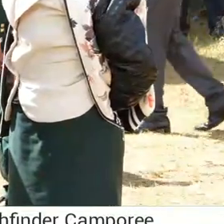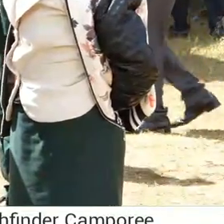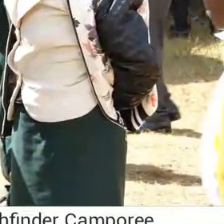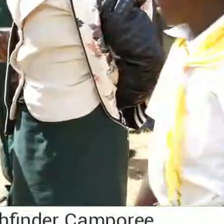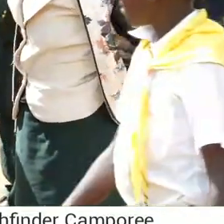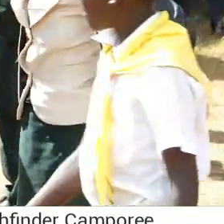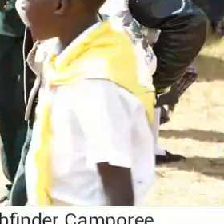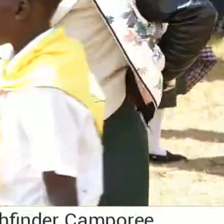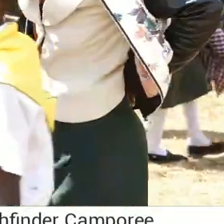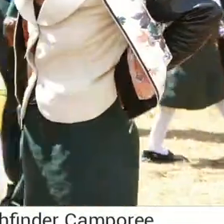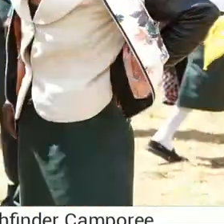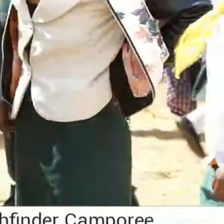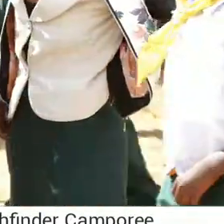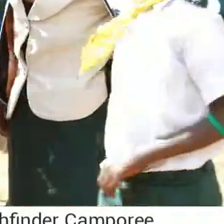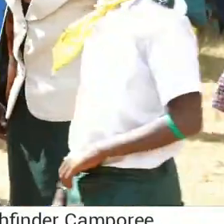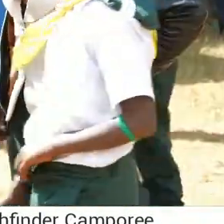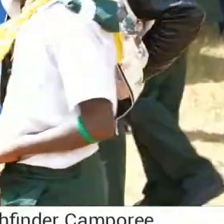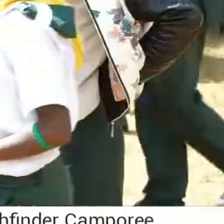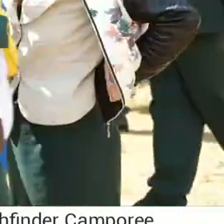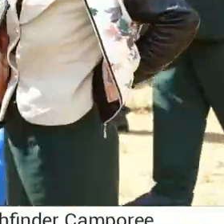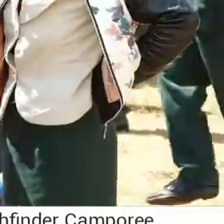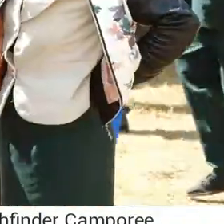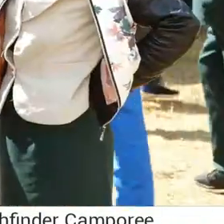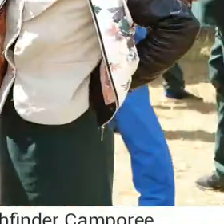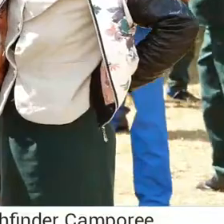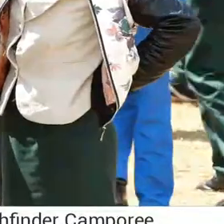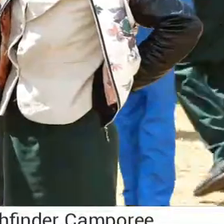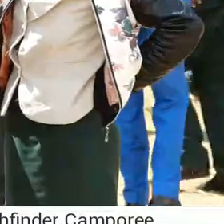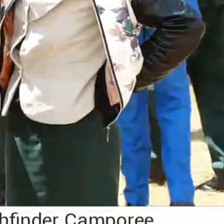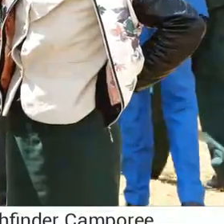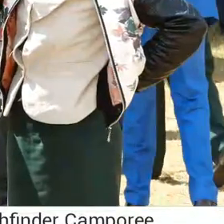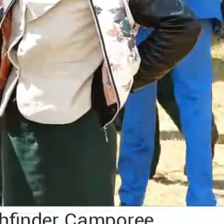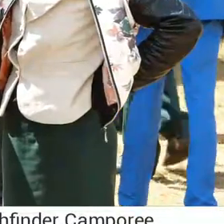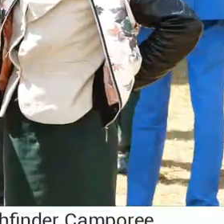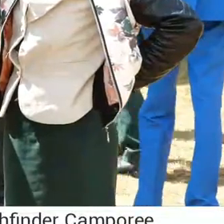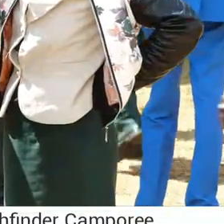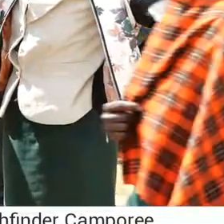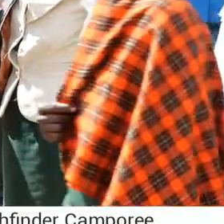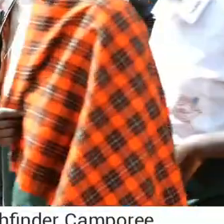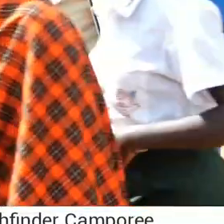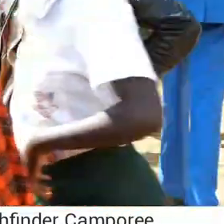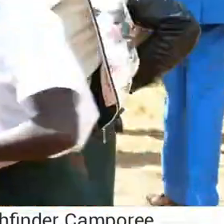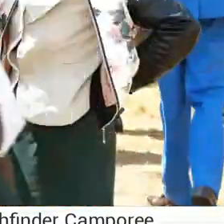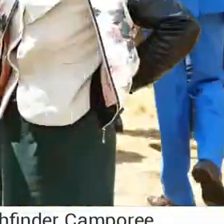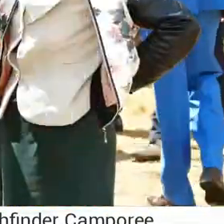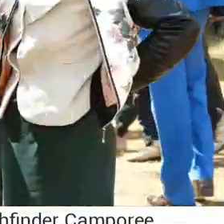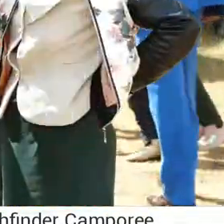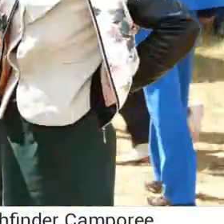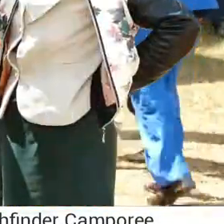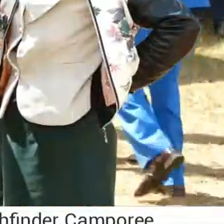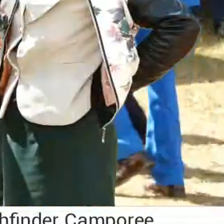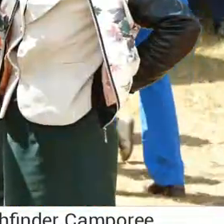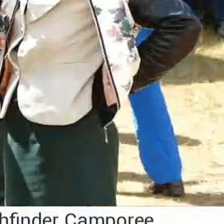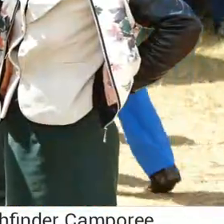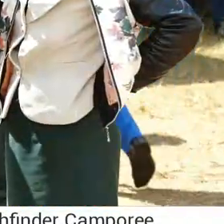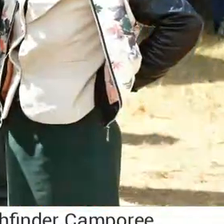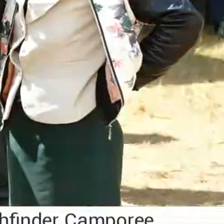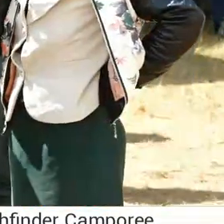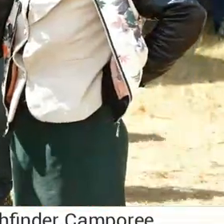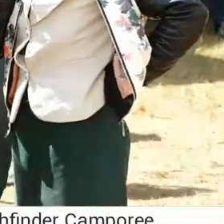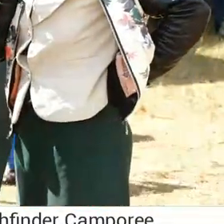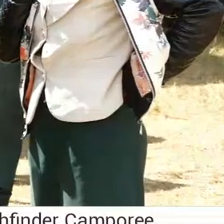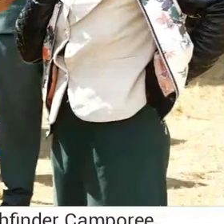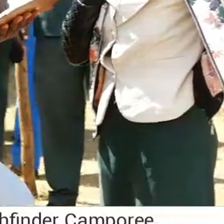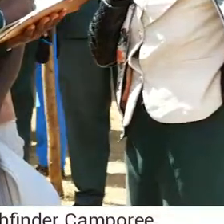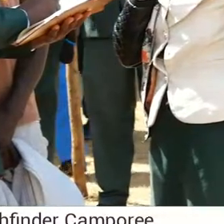Aya, marshals wote, marshals wote mnatakikana. Alafu Kapsabe Taba Central wana nafasi ya enrollment ya